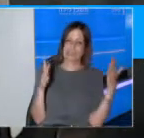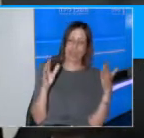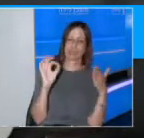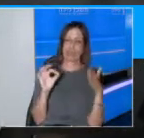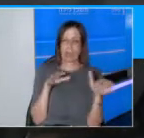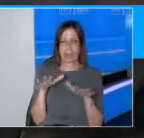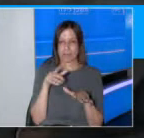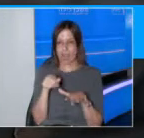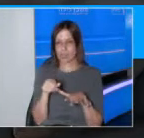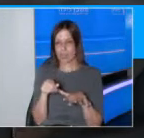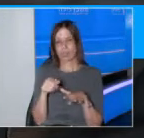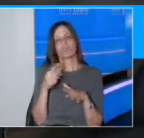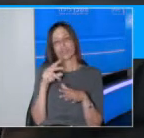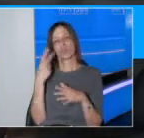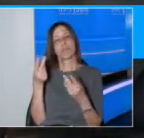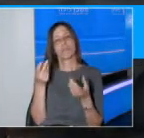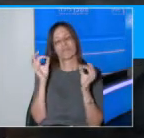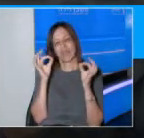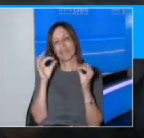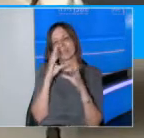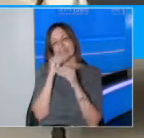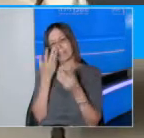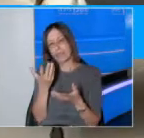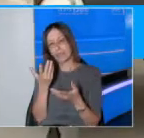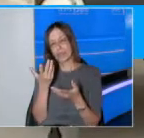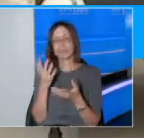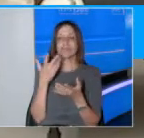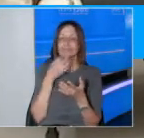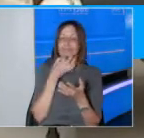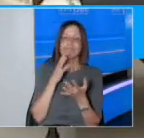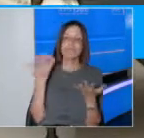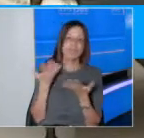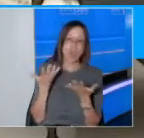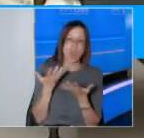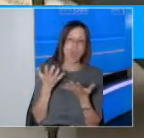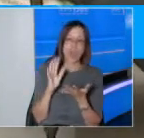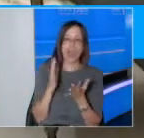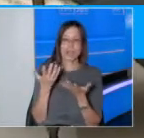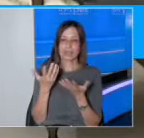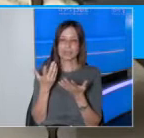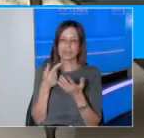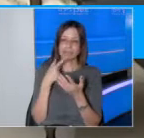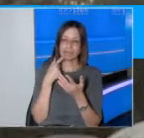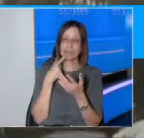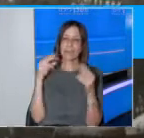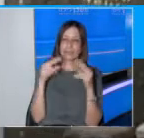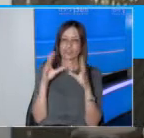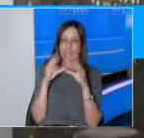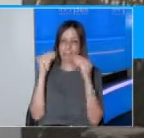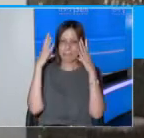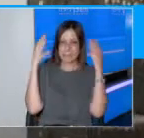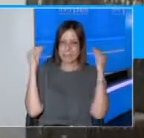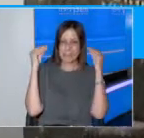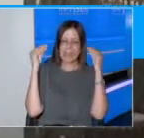הממשלה הזאת, כך שיהיו בעיקר דיבורים. העניין הוא שמה קורה, אתה יודע, ראינו אתמול את הפגישה של הסיסי עם נפתלי